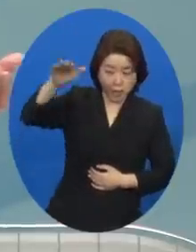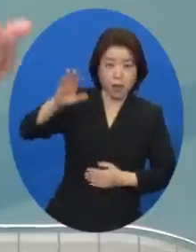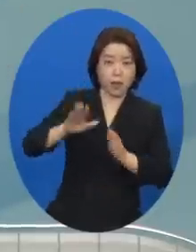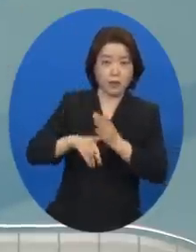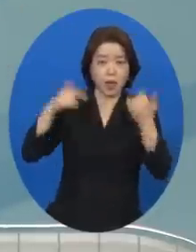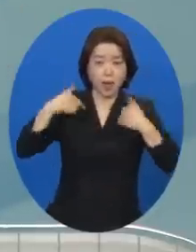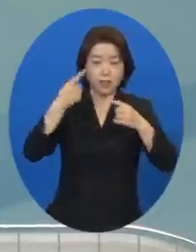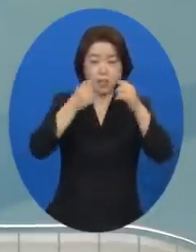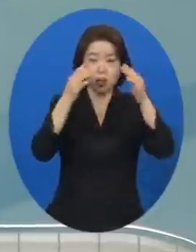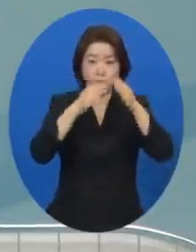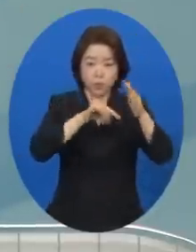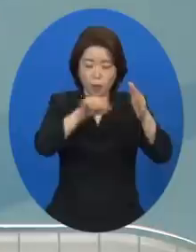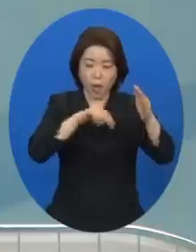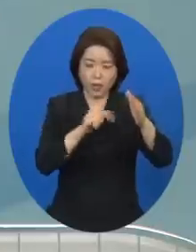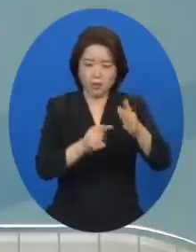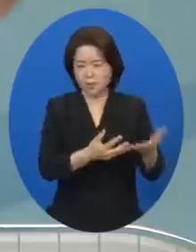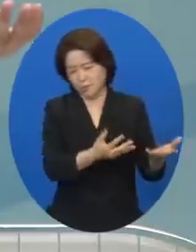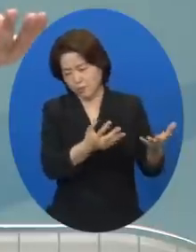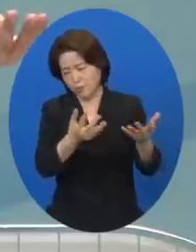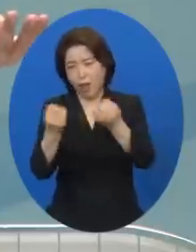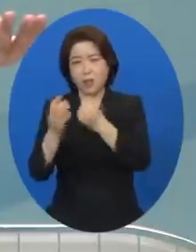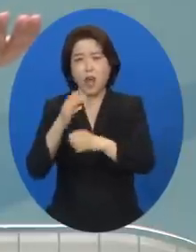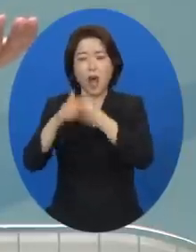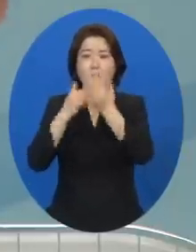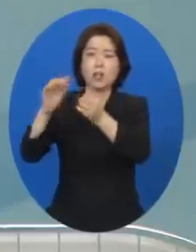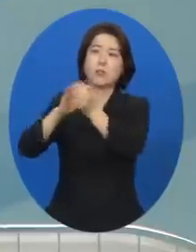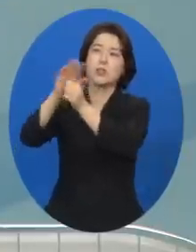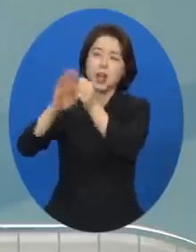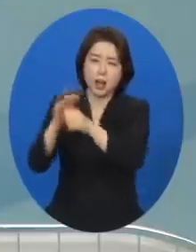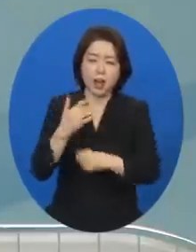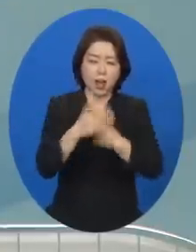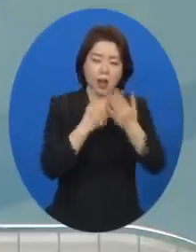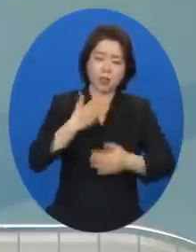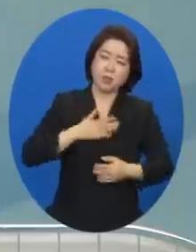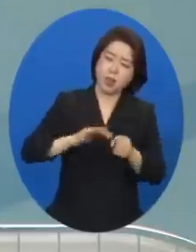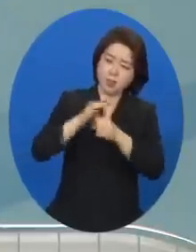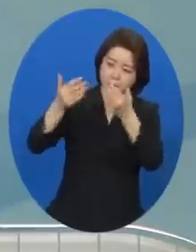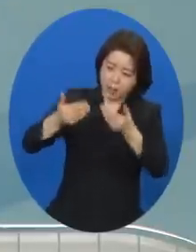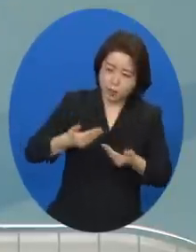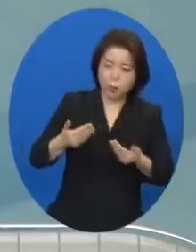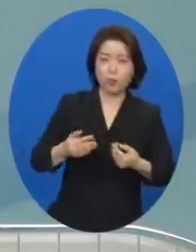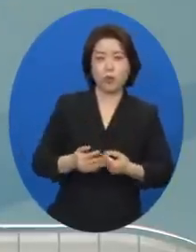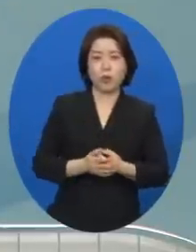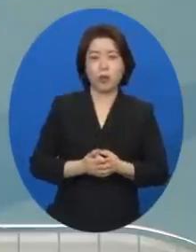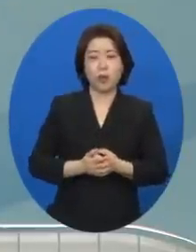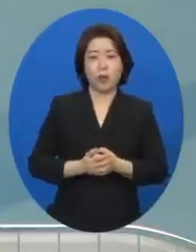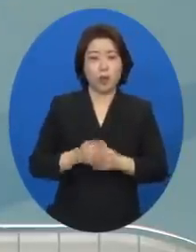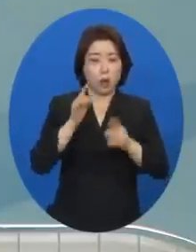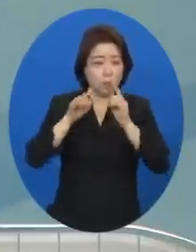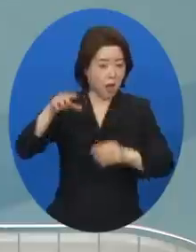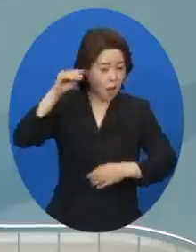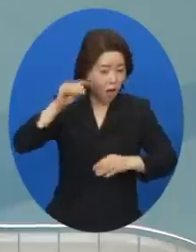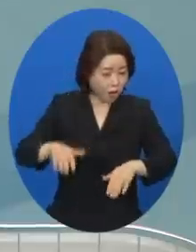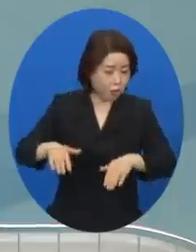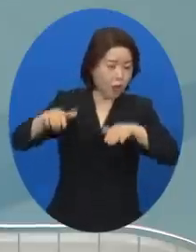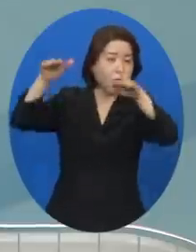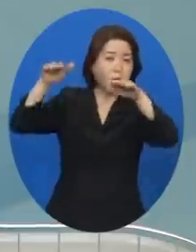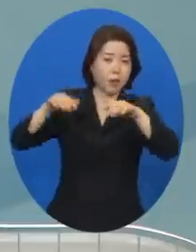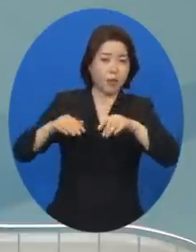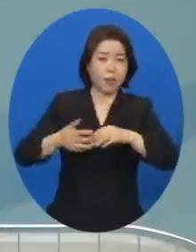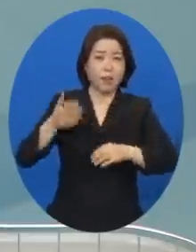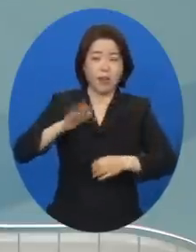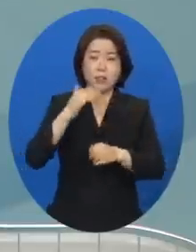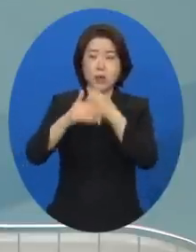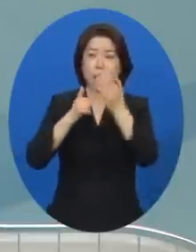안에서 수도 없이 그동안의 하나님의 사랑의 다 하나님이 나를 사랑하신다 말씀을 드렸지만 하나님이